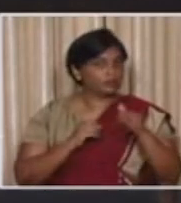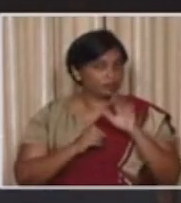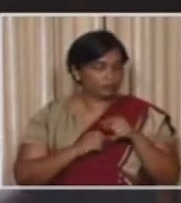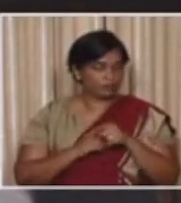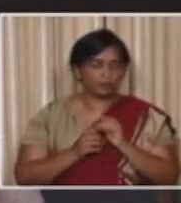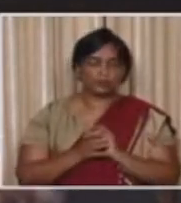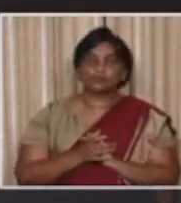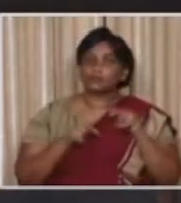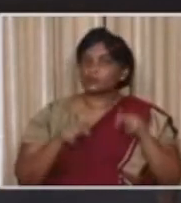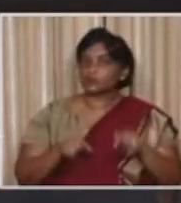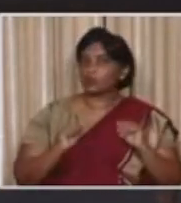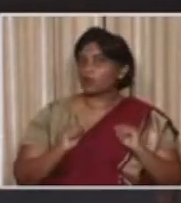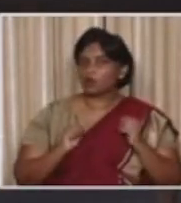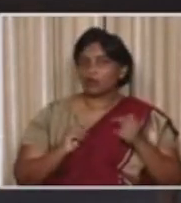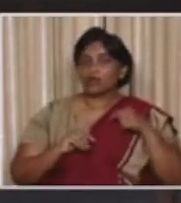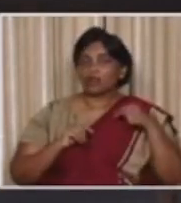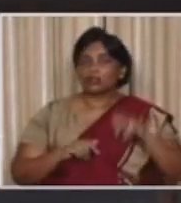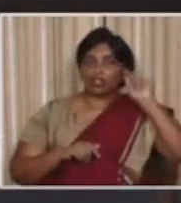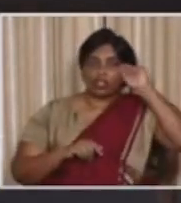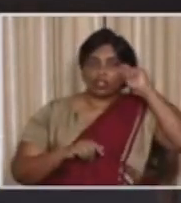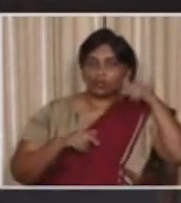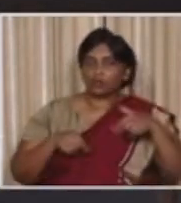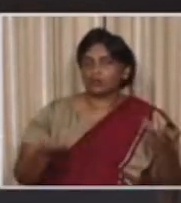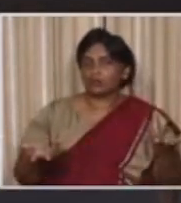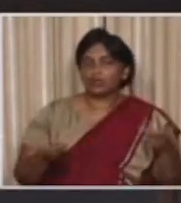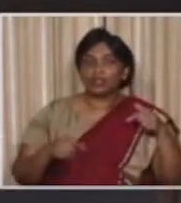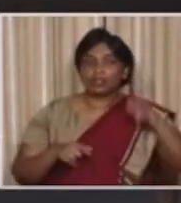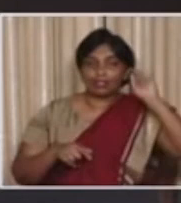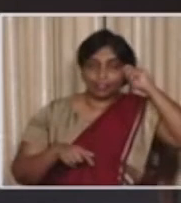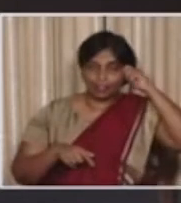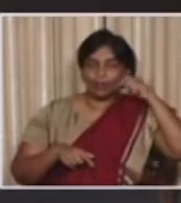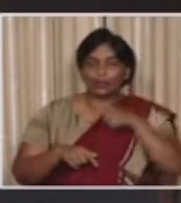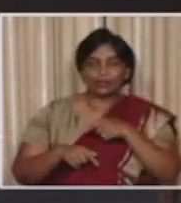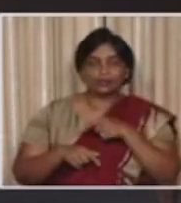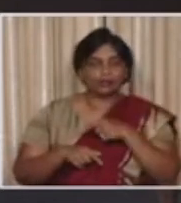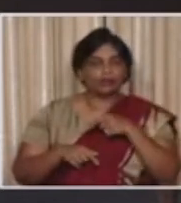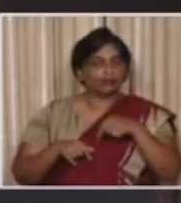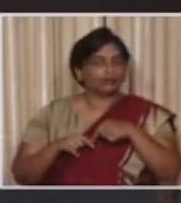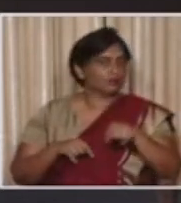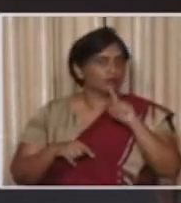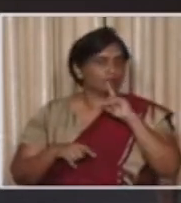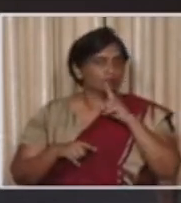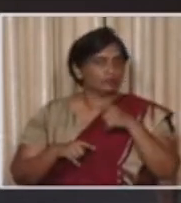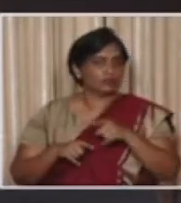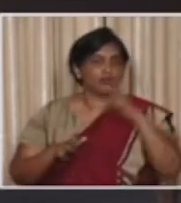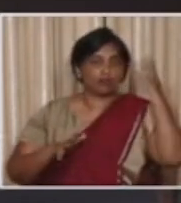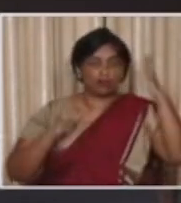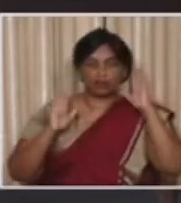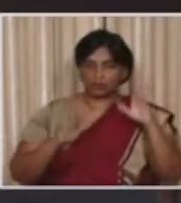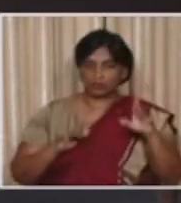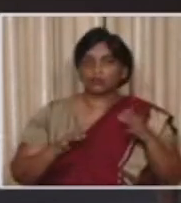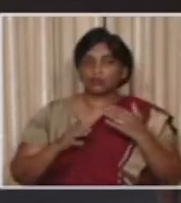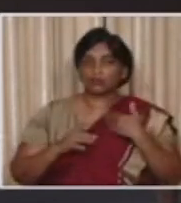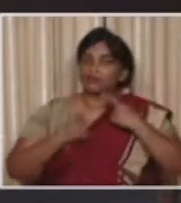යටතේදී අද මොකද වෙලා තියෙන්නේ? අද දුම්කොළ තත්ත්වය. මේ දුම්කොළ මේවක අපි ගැහුවා ලෝකේ තියෙන